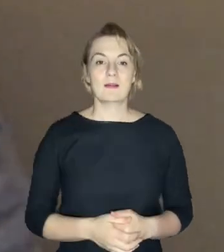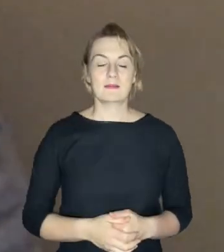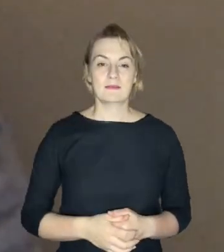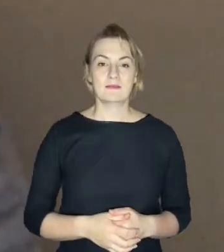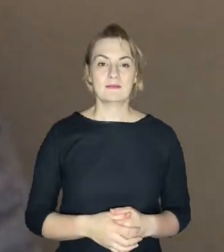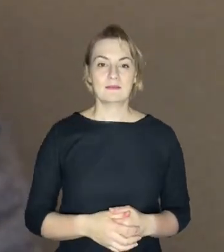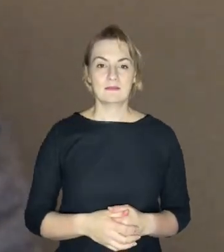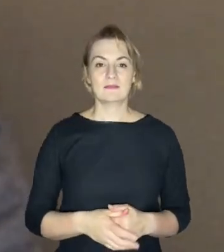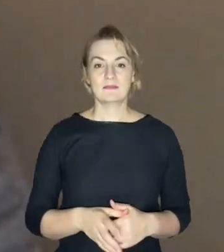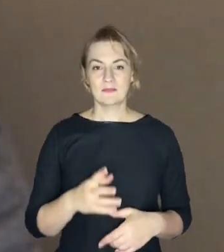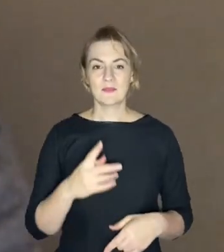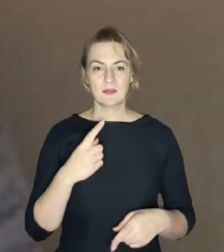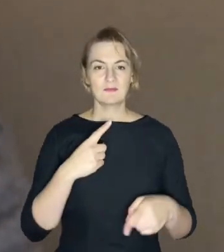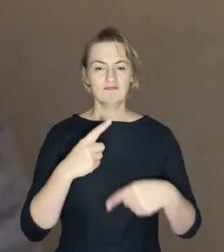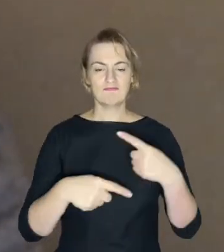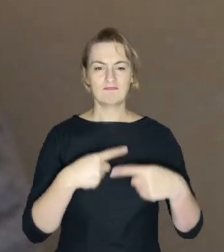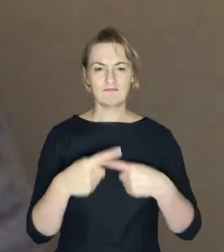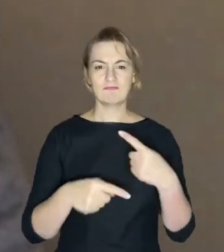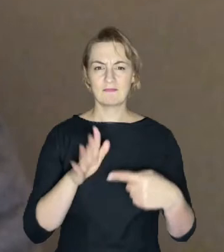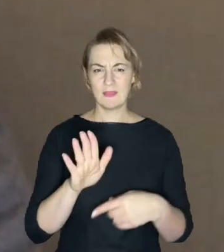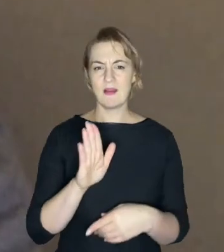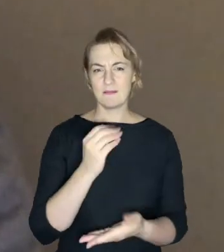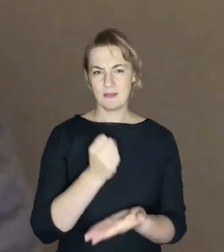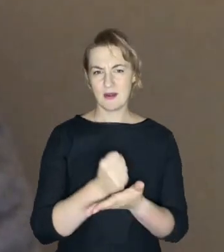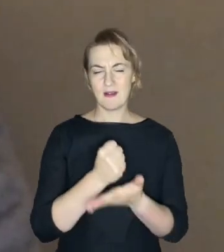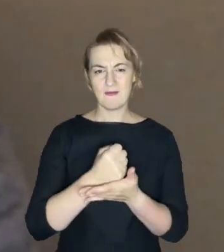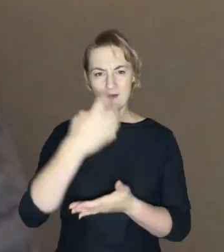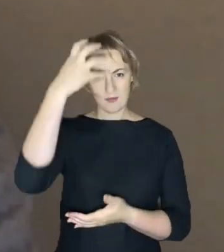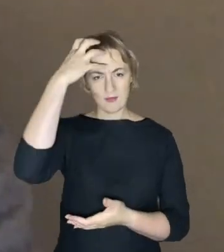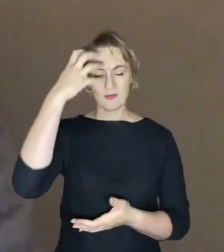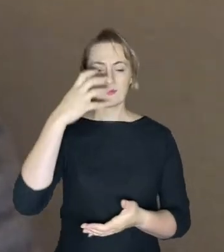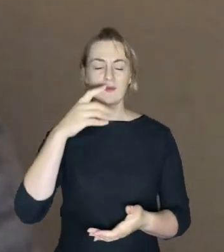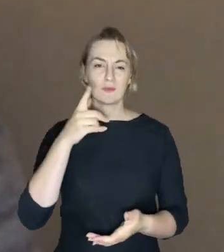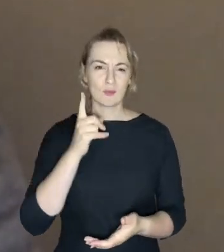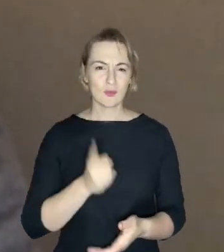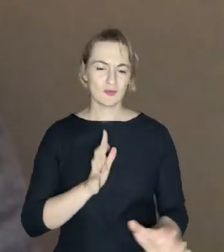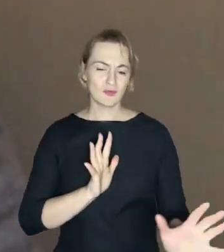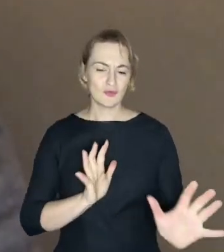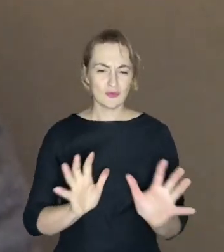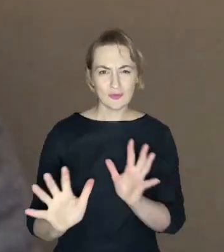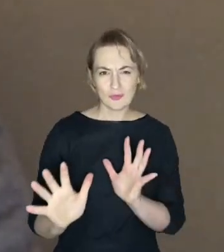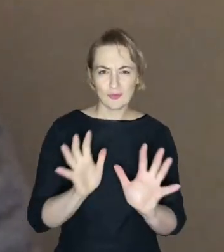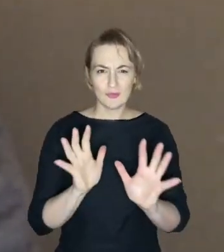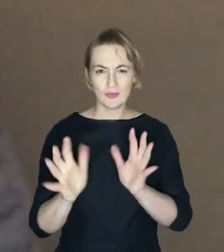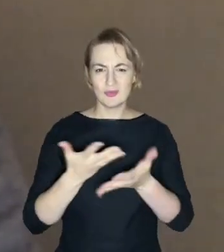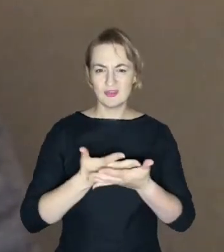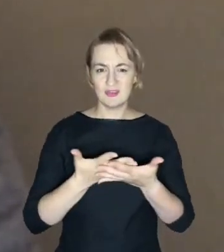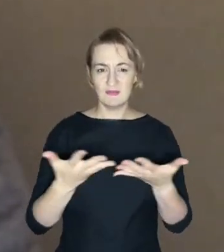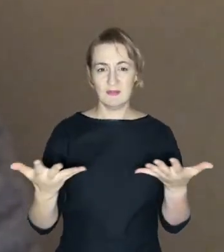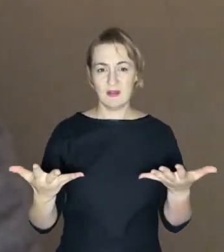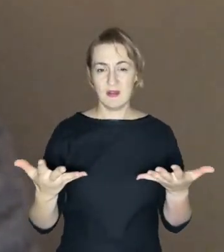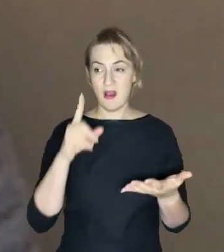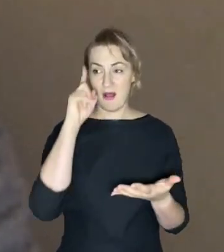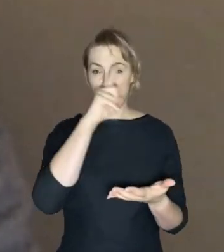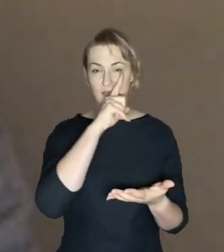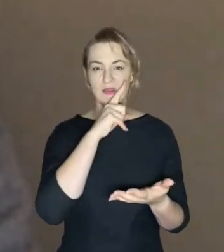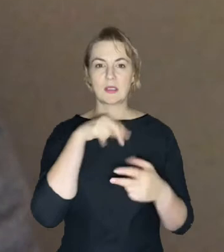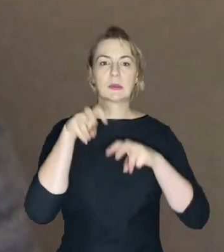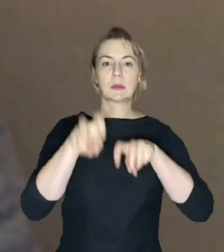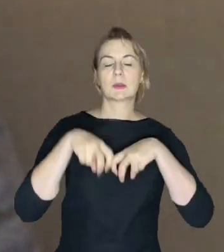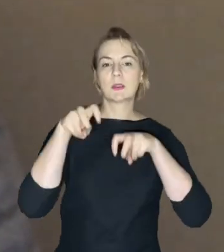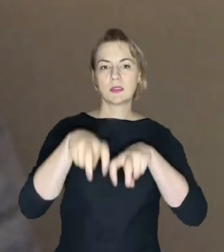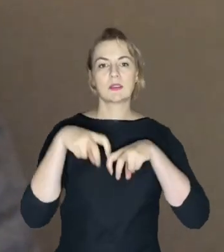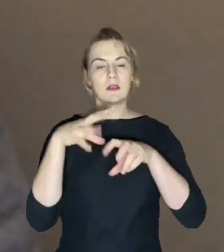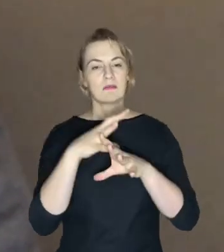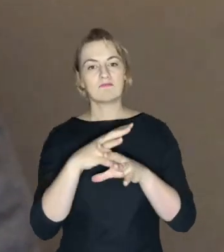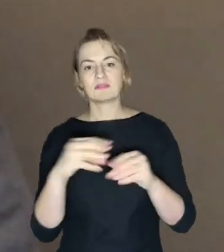prawowicie dziedziczący koronę, no naprawdę troszczyłby się o tę ziemię, a myśmy ją kompletnie wyeksploatowali